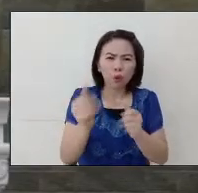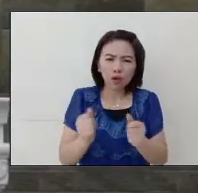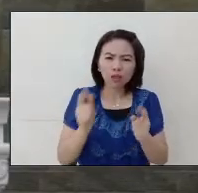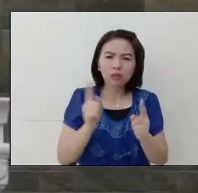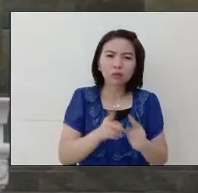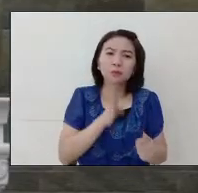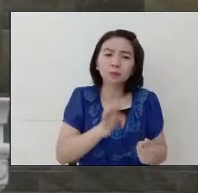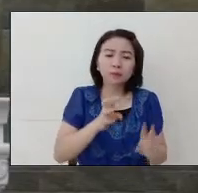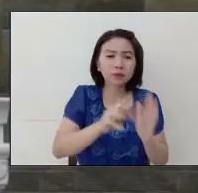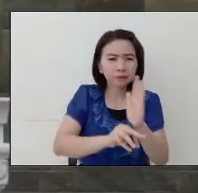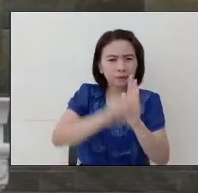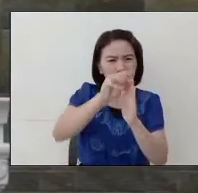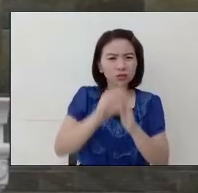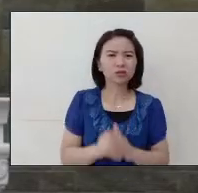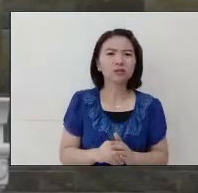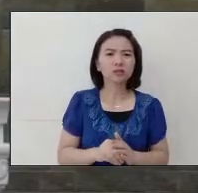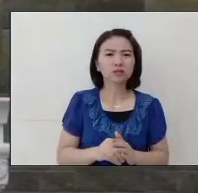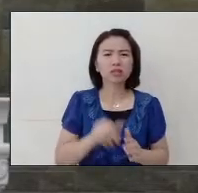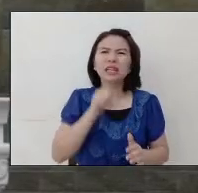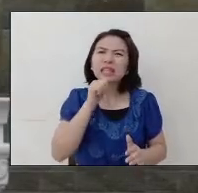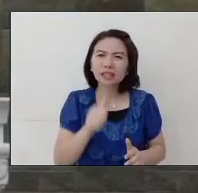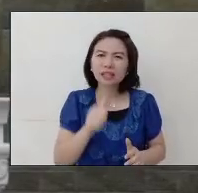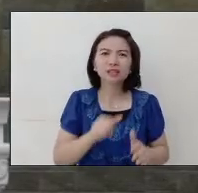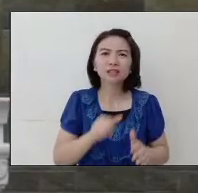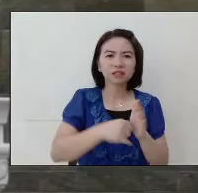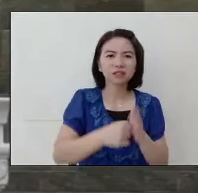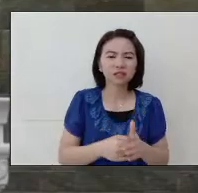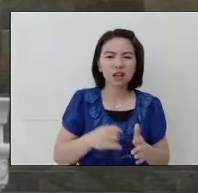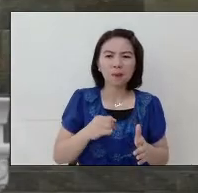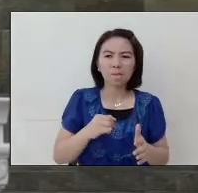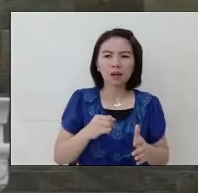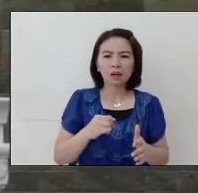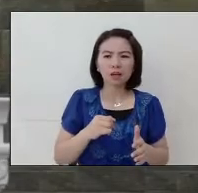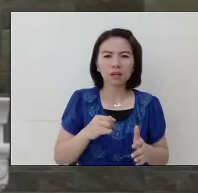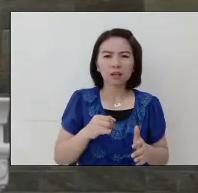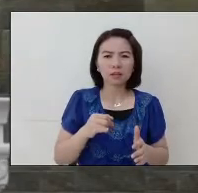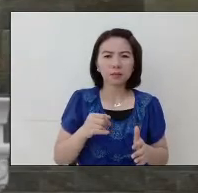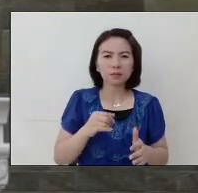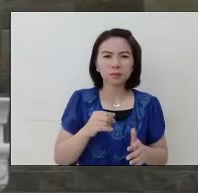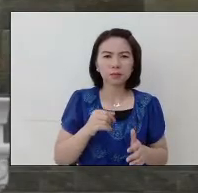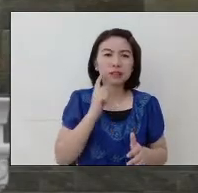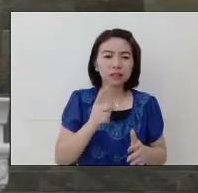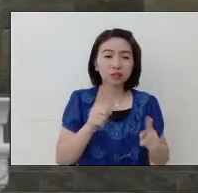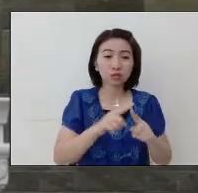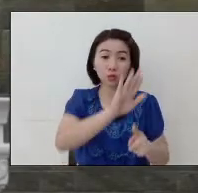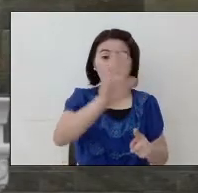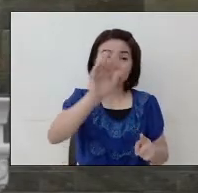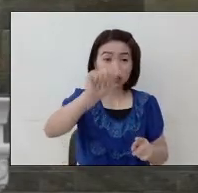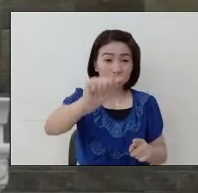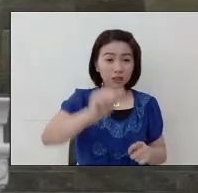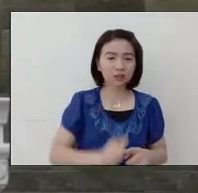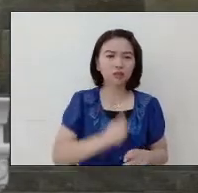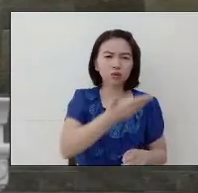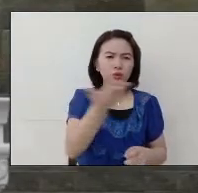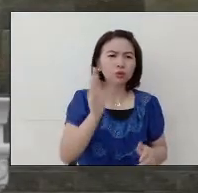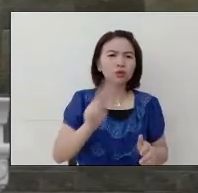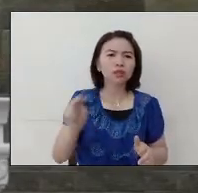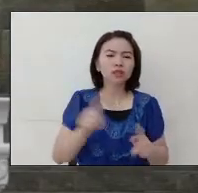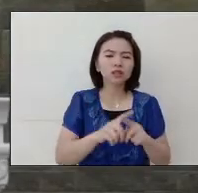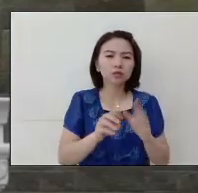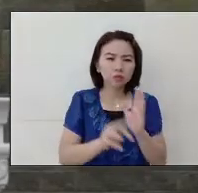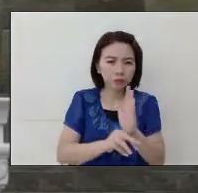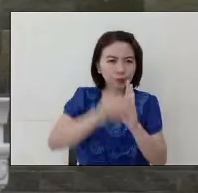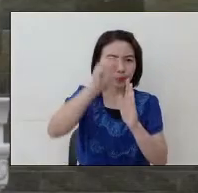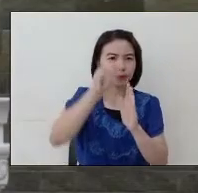ako. Hindi po pwedeng laging nasa isipan ko. Do you understand, mga kapatid, na pagka ikaw ay immature, pagka ikaw ay